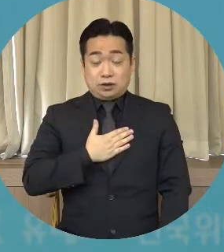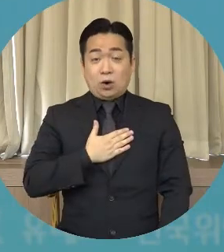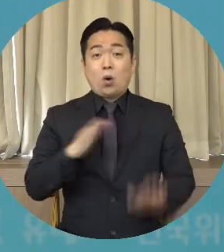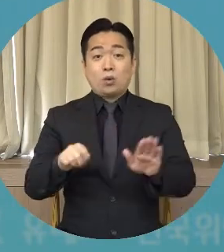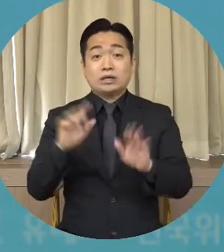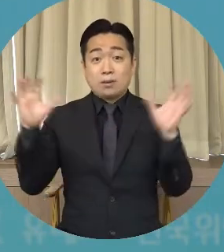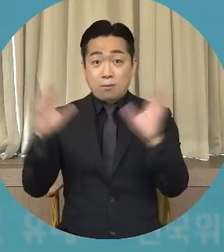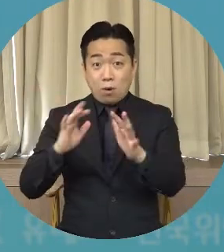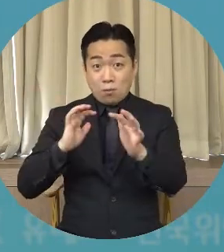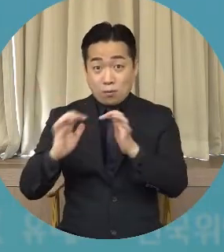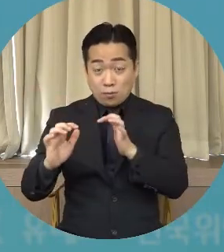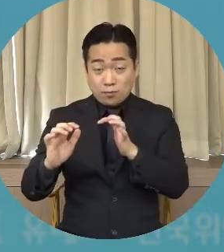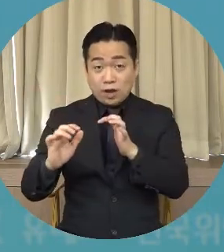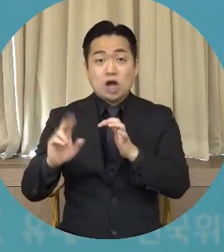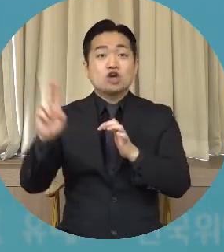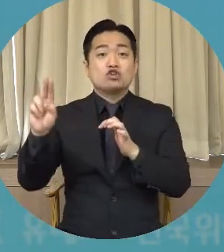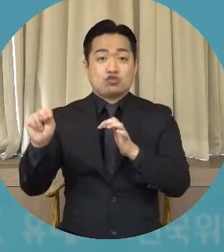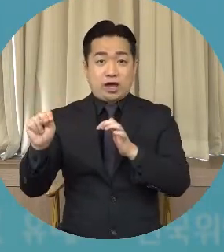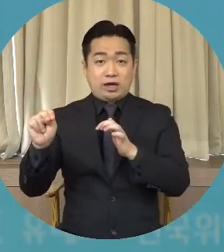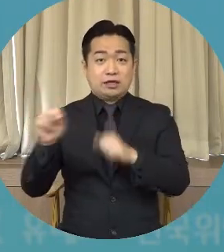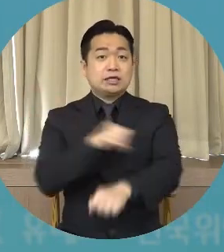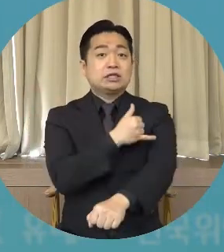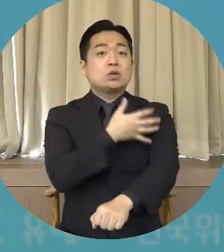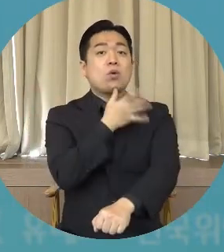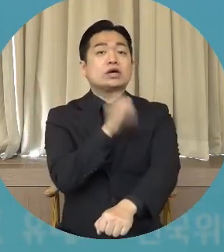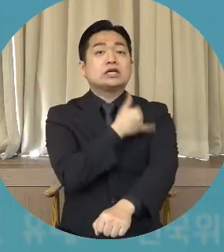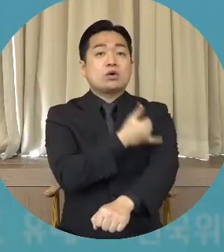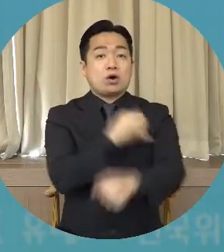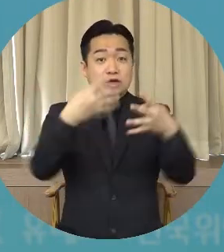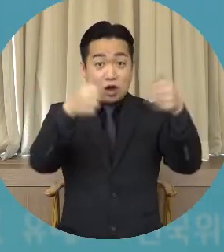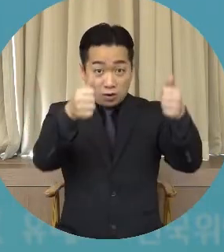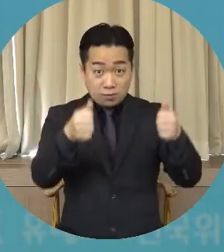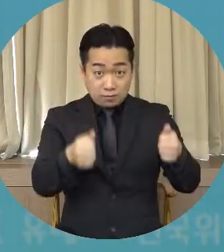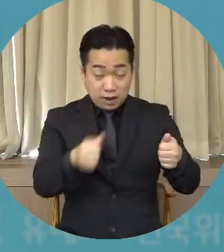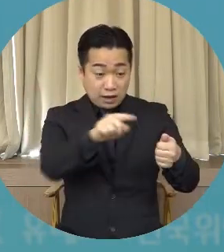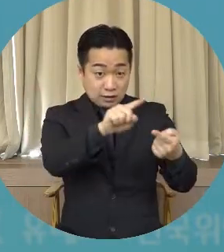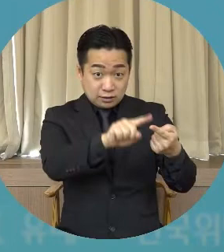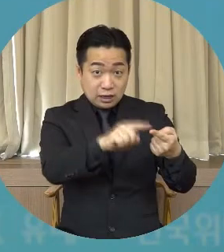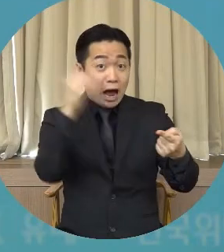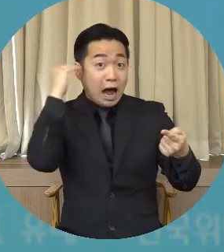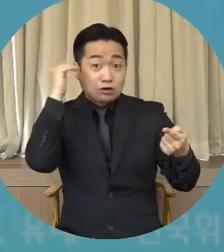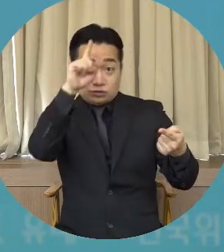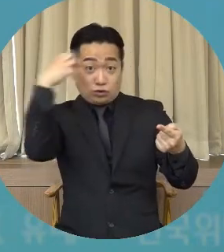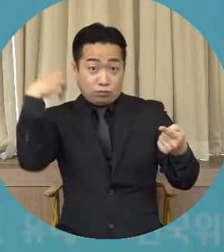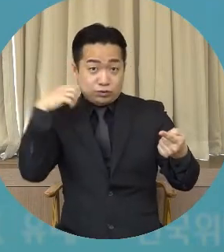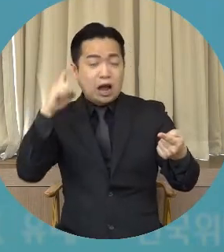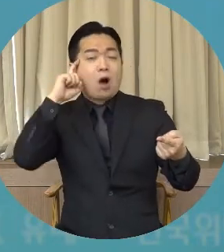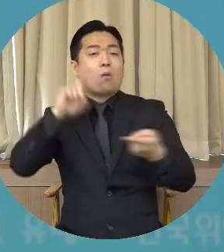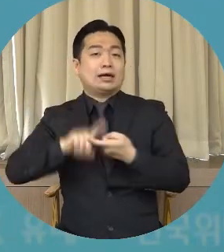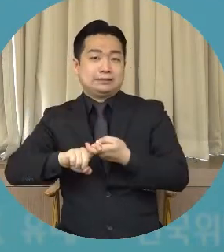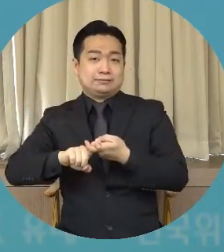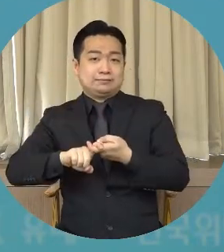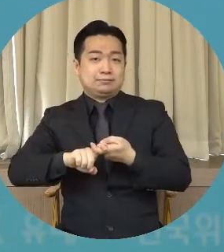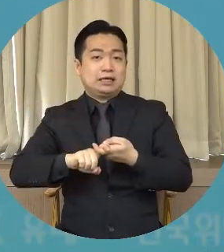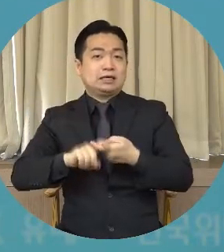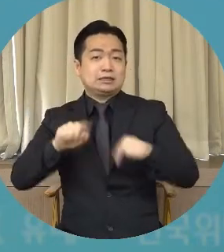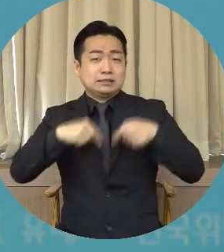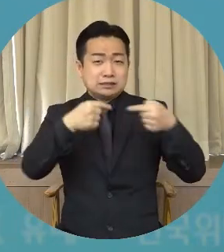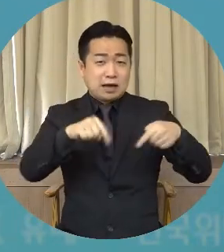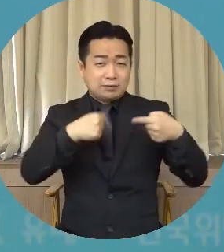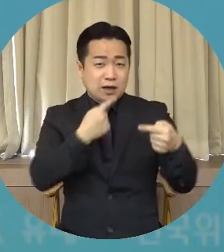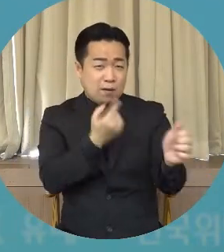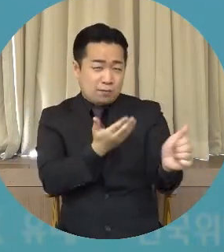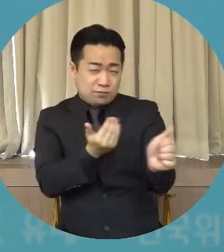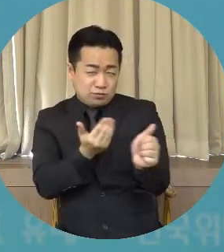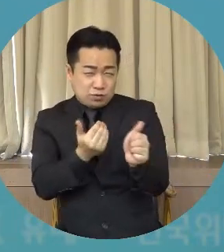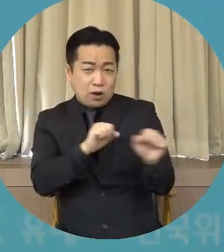포럼이 UN 노인인권협약 제정에 대한 한국 정부의 관심과 참여를 이끌어낼 수 있는